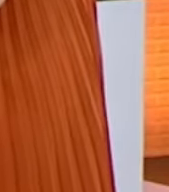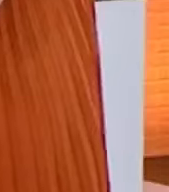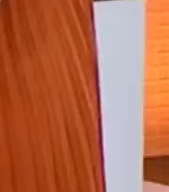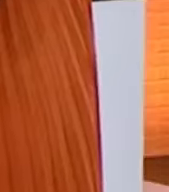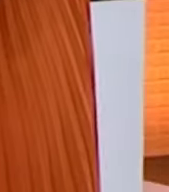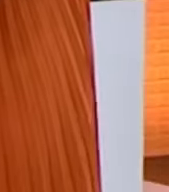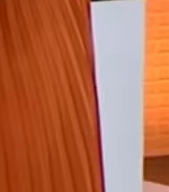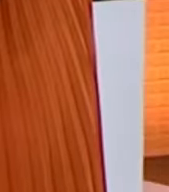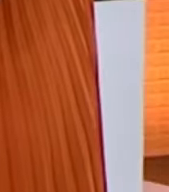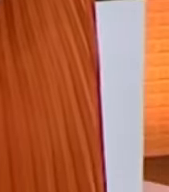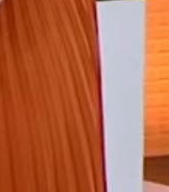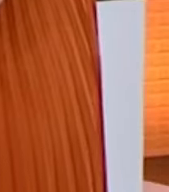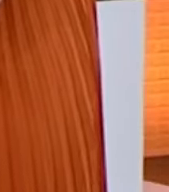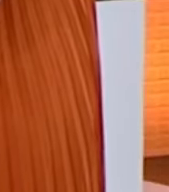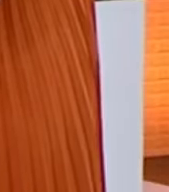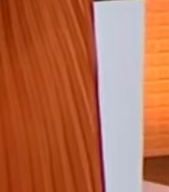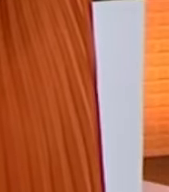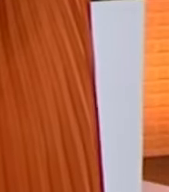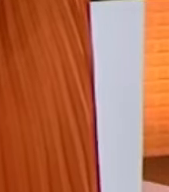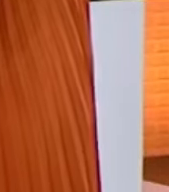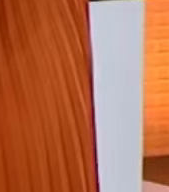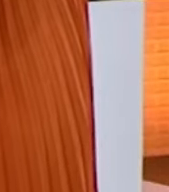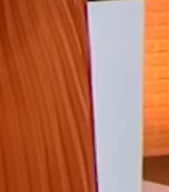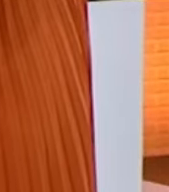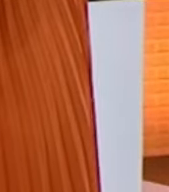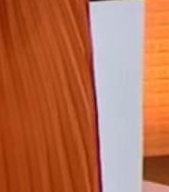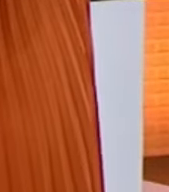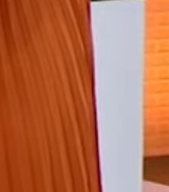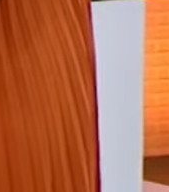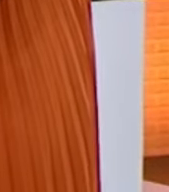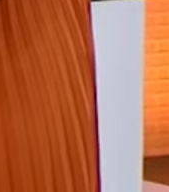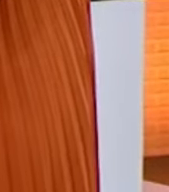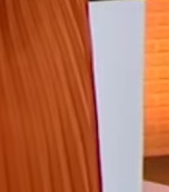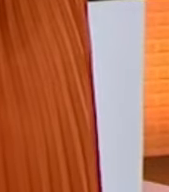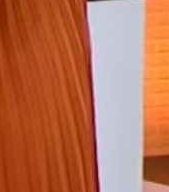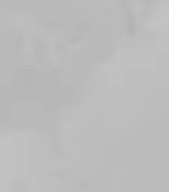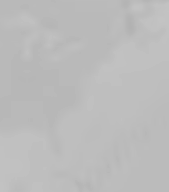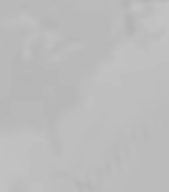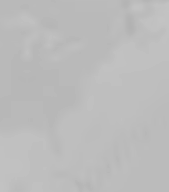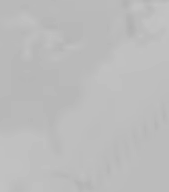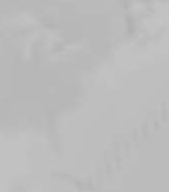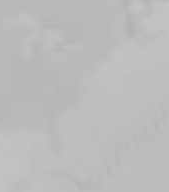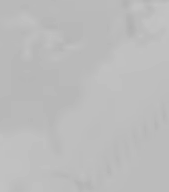niyo po kami sa GMA Pinoy TV at sa www.gmanews.tv.